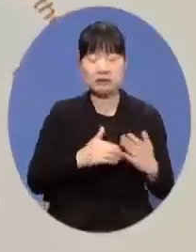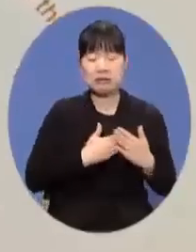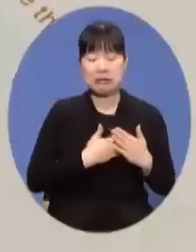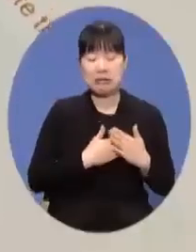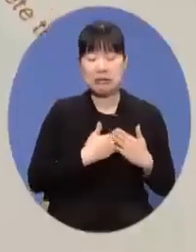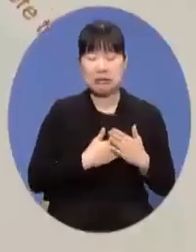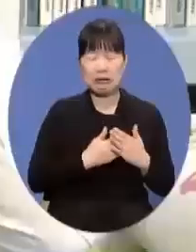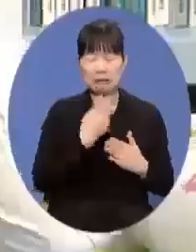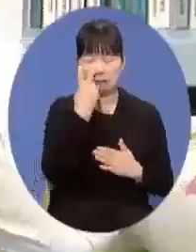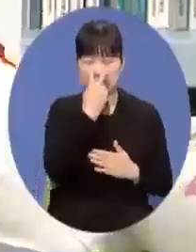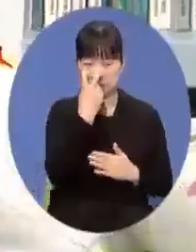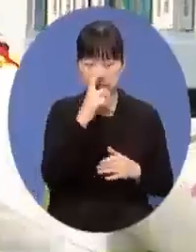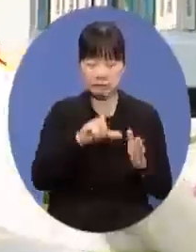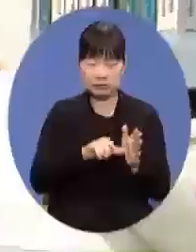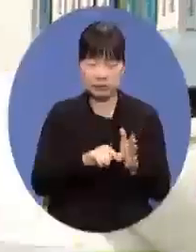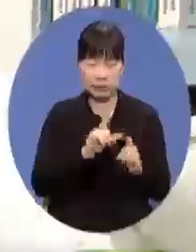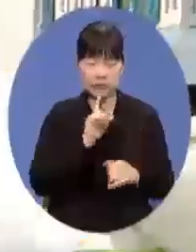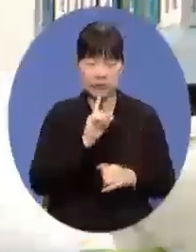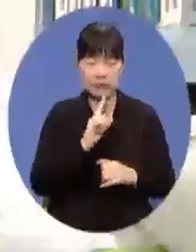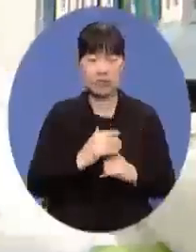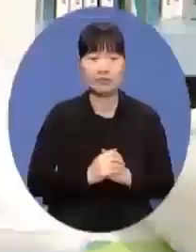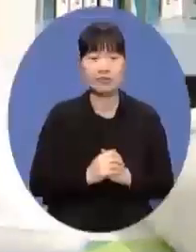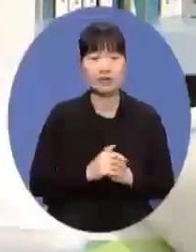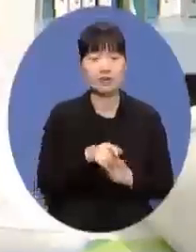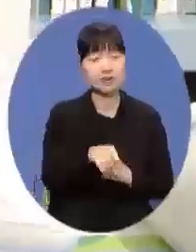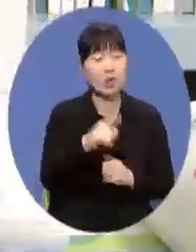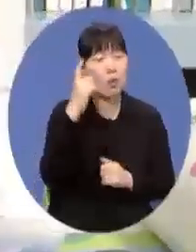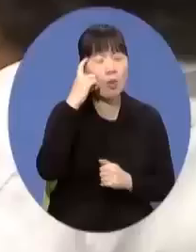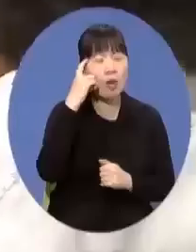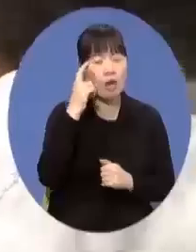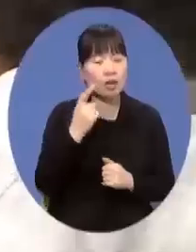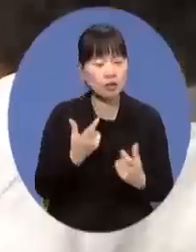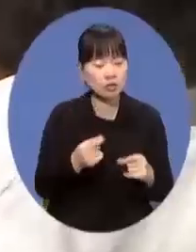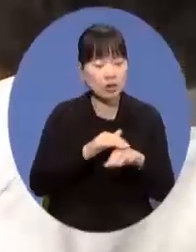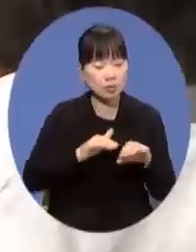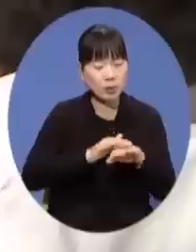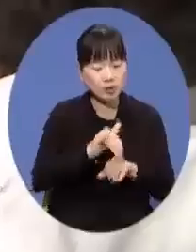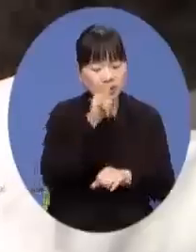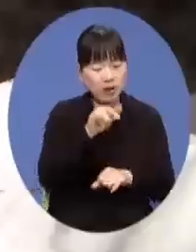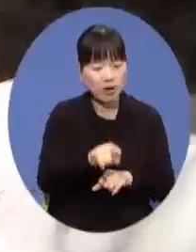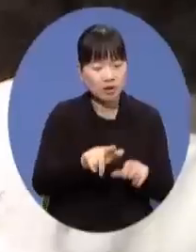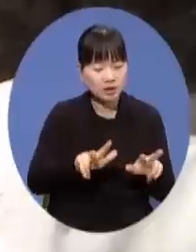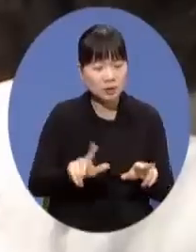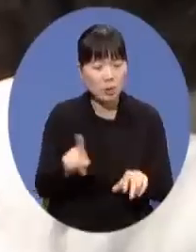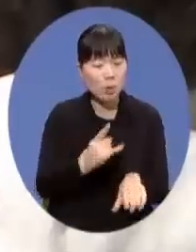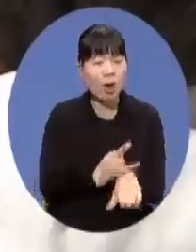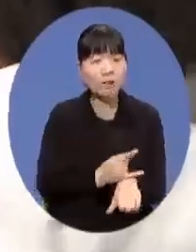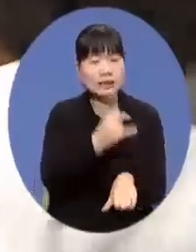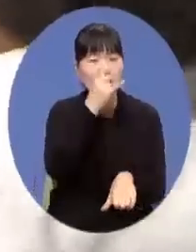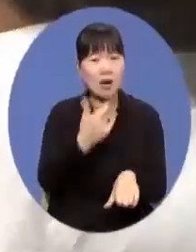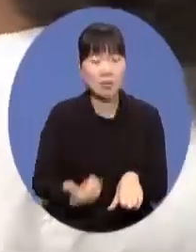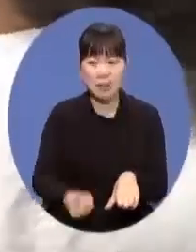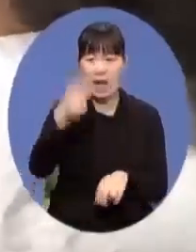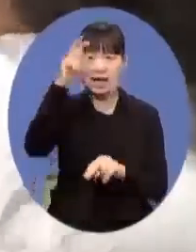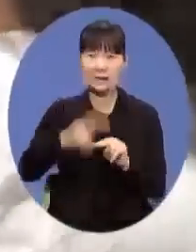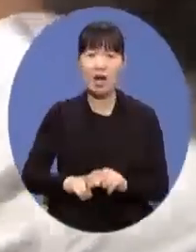긴장되는 채점 시간. 이걸 왜 이렇게 풀었어? 너 뭐 하는 거야? 똑바로